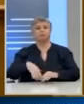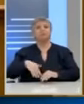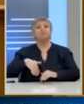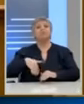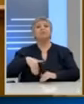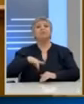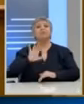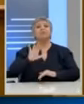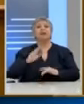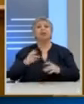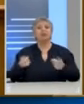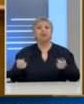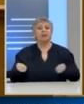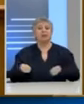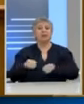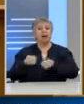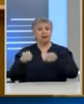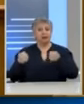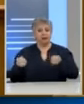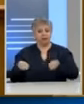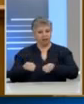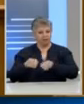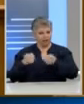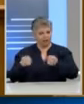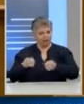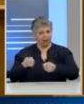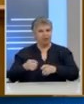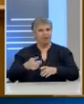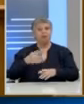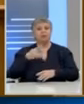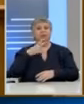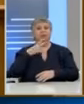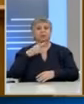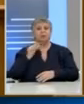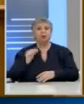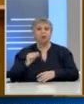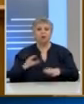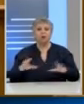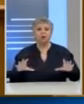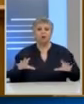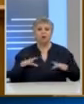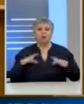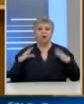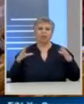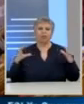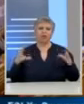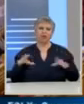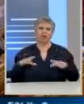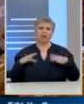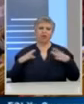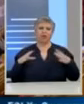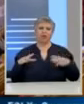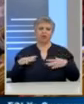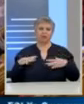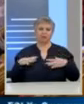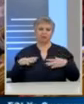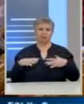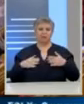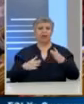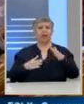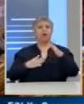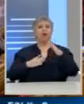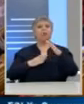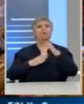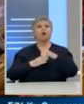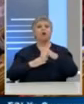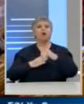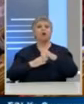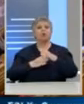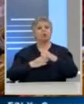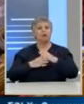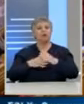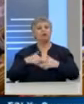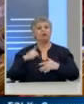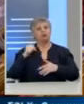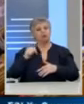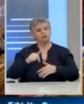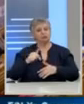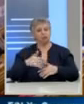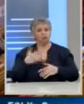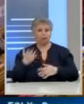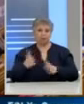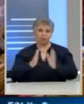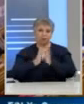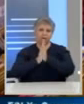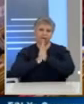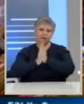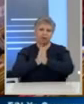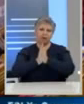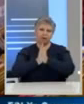Δεν τα κάνατε. Ησυχία, μην απαντάτε. Δεν τα κάνατε γιατί δεν θέλατε να τα κάνετε. Μην απαντάτε. Δεν ρωτάει, κυρία Βούλτεψη. Ρητορικές ερωτήσεις